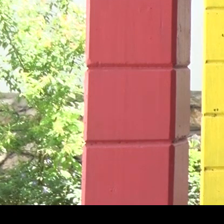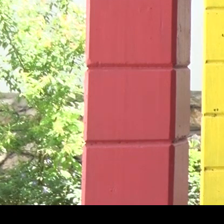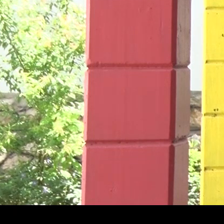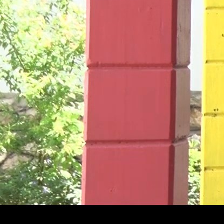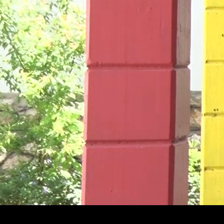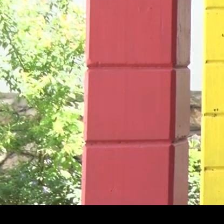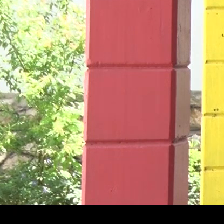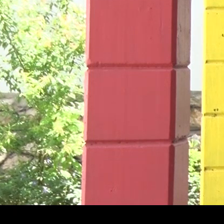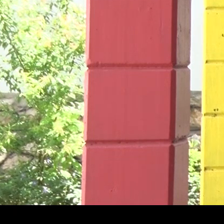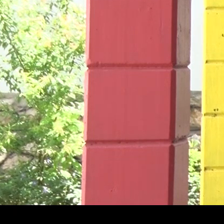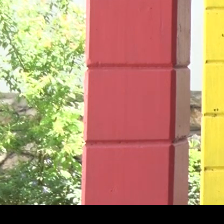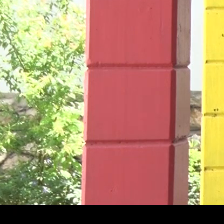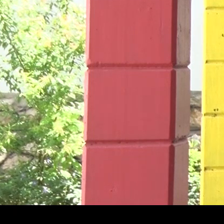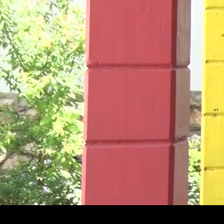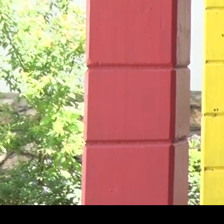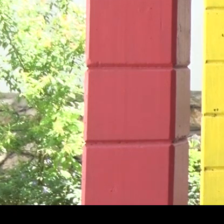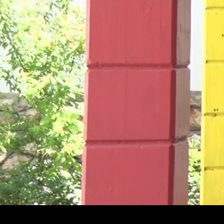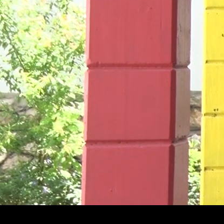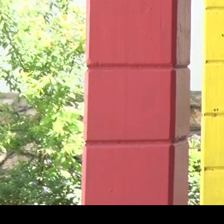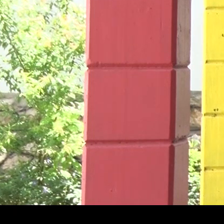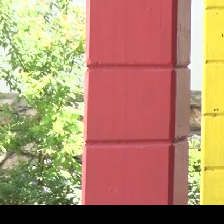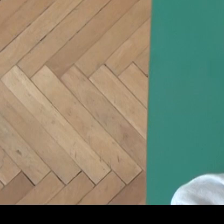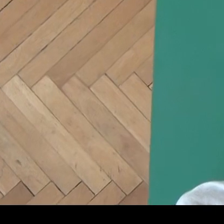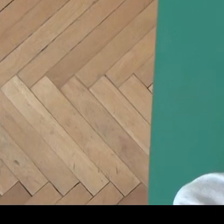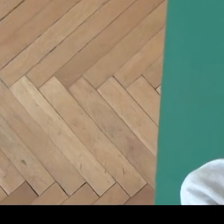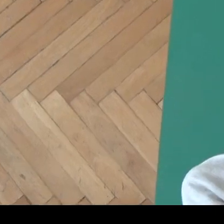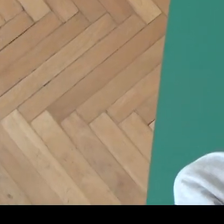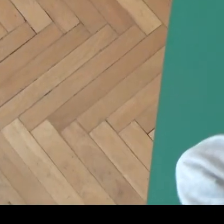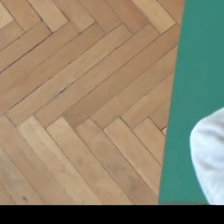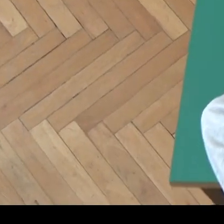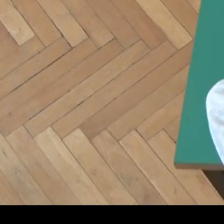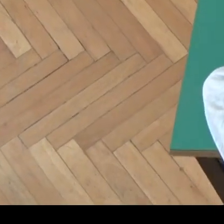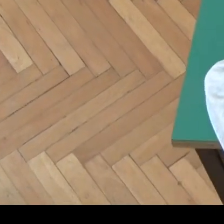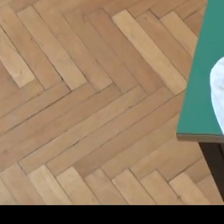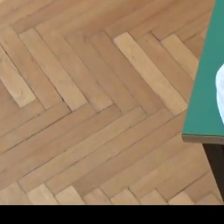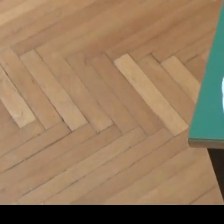pa interpretus, po më merr mendja që kisha shumë më arrit.